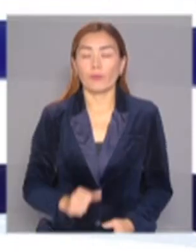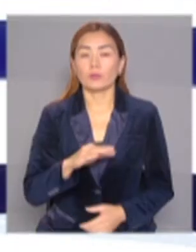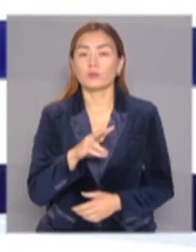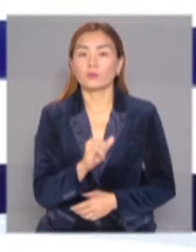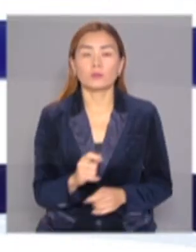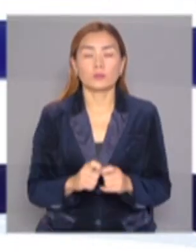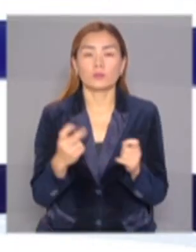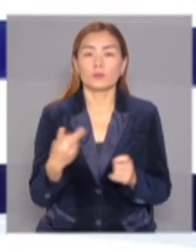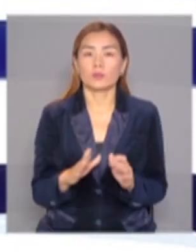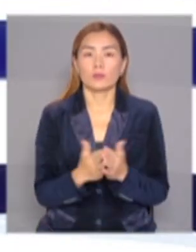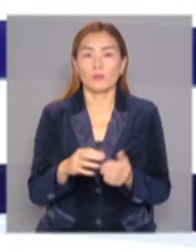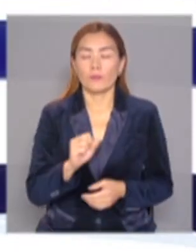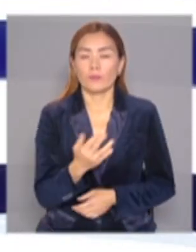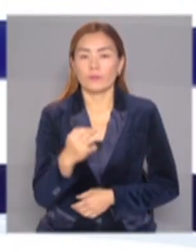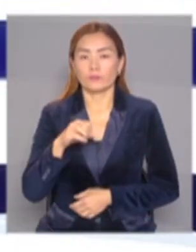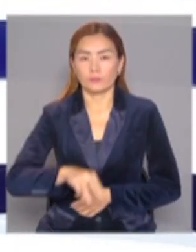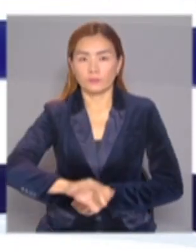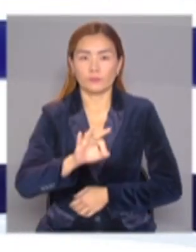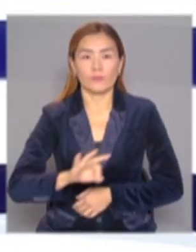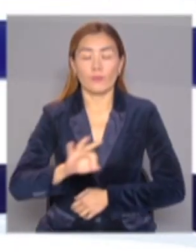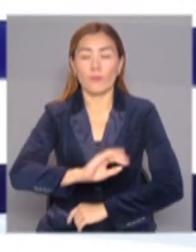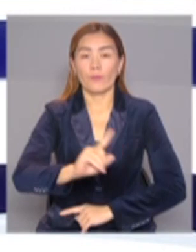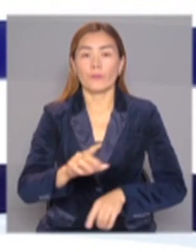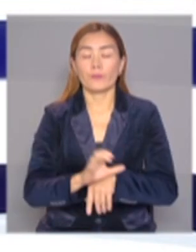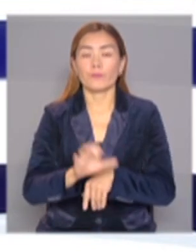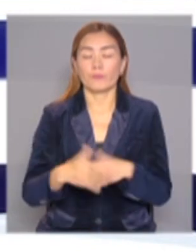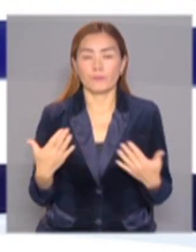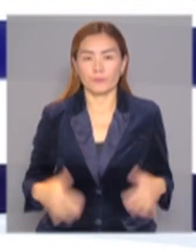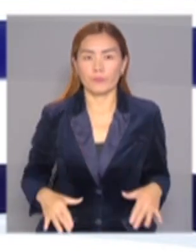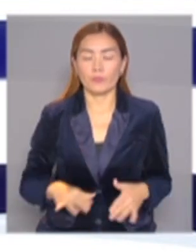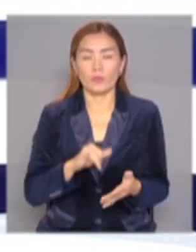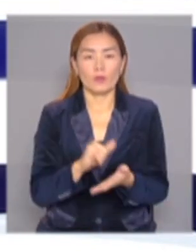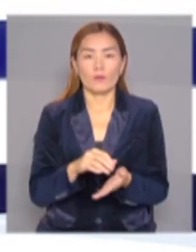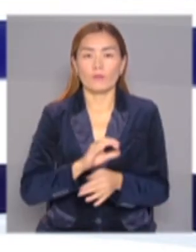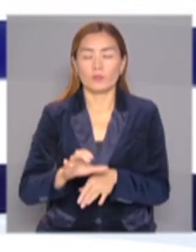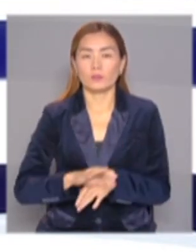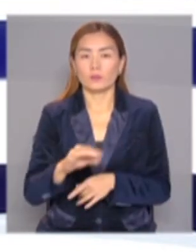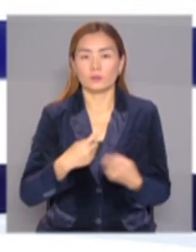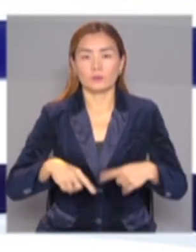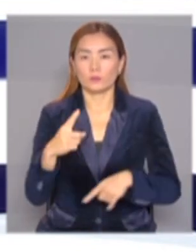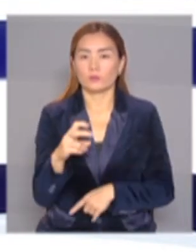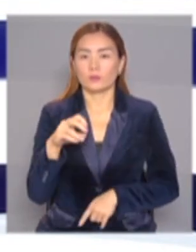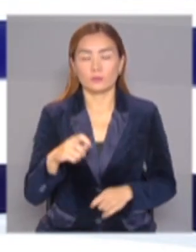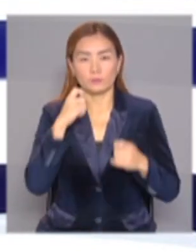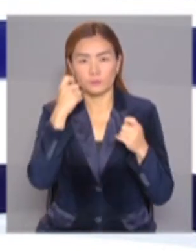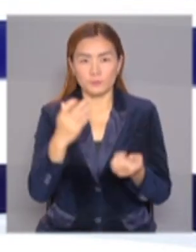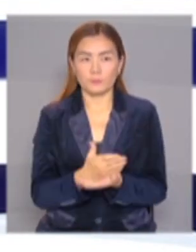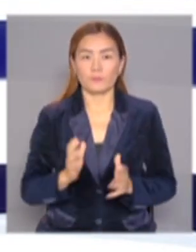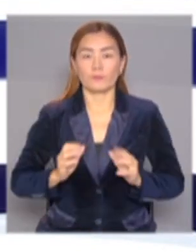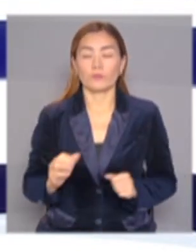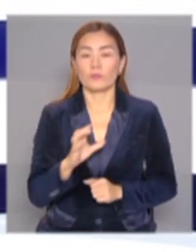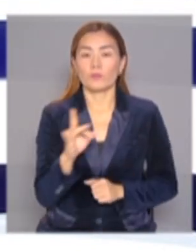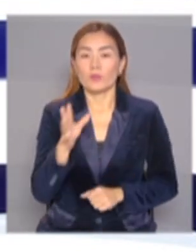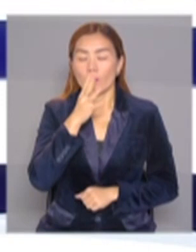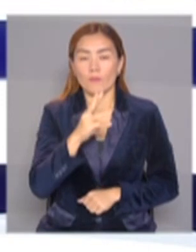В Атырау презентовали две книги Максата Тажмурата. Они уже вышли в свет, приурочили выпуск издания к столетию со дня рождения героя